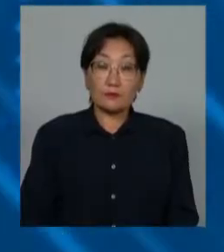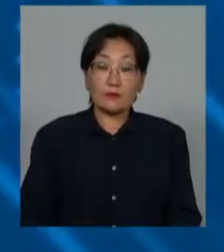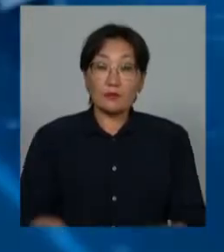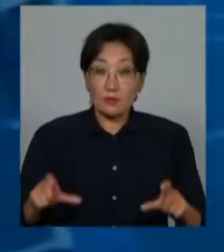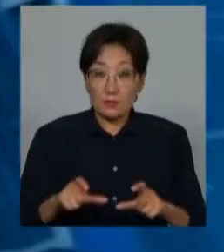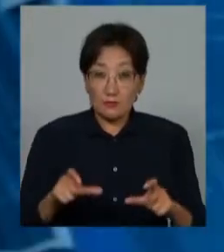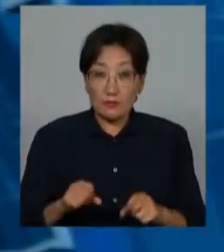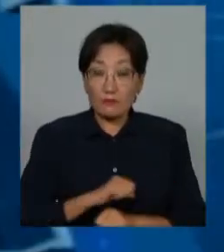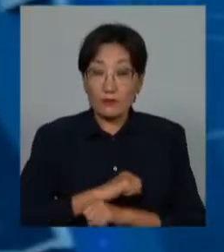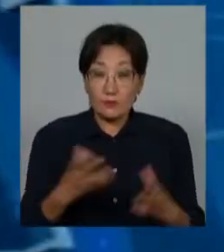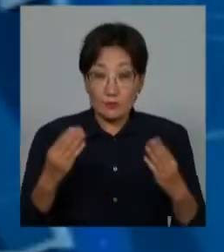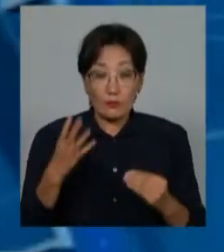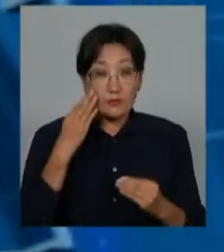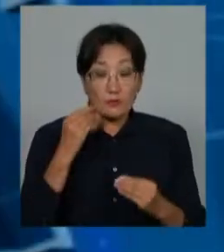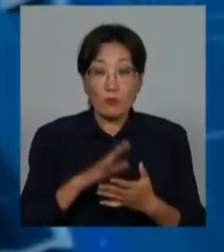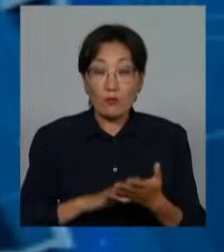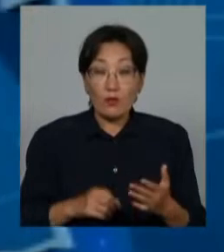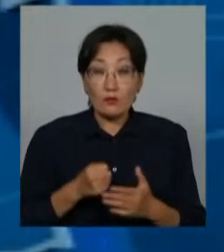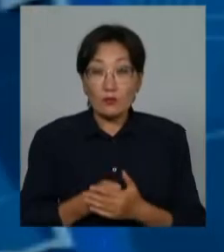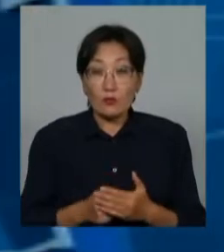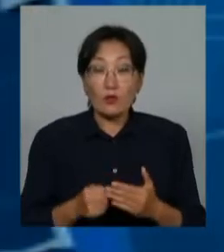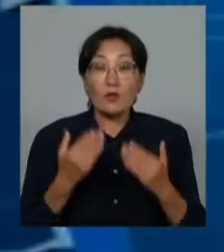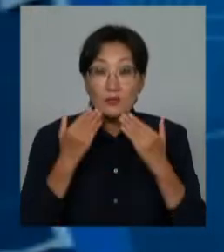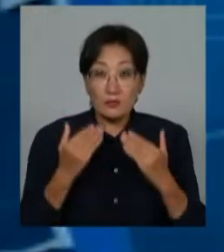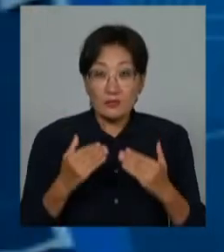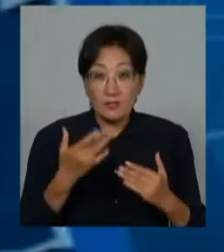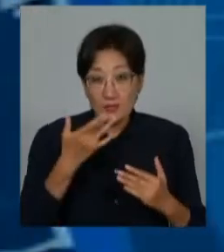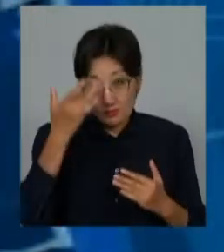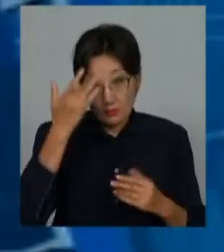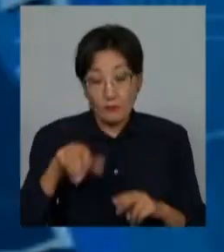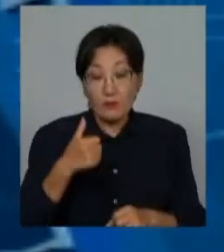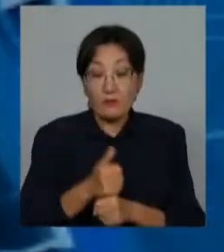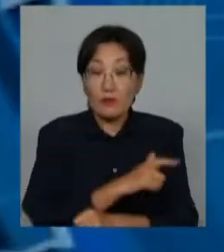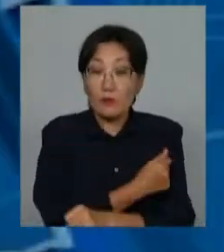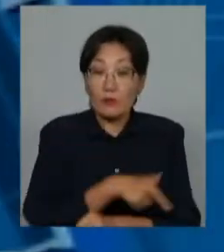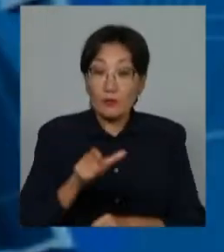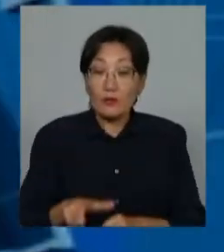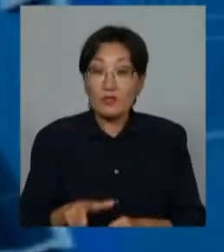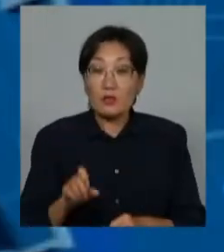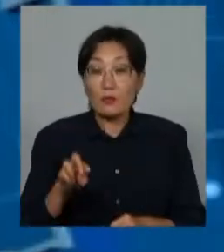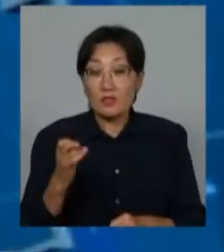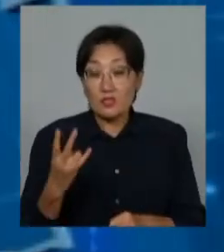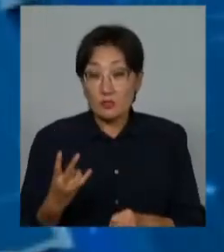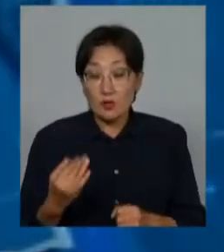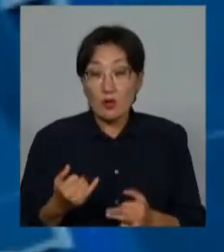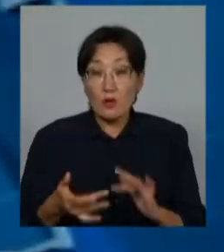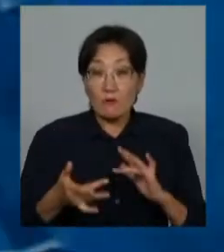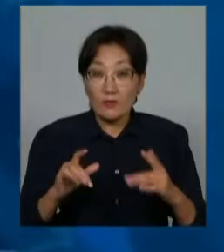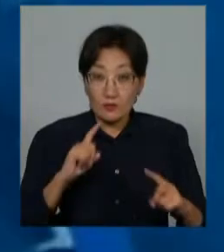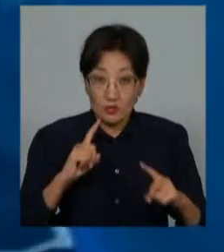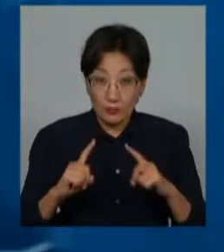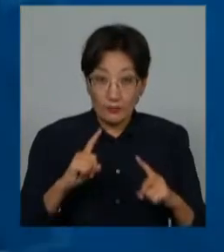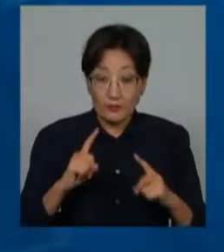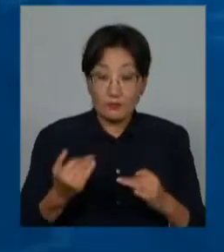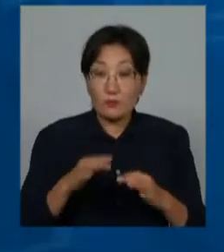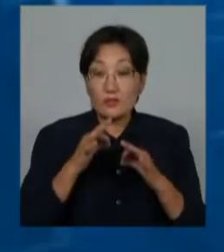Карантин выходного дня в Алматы продлили до конца лета. Об этом сообщил главный санврач города Жандарбек Бекшин на онлайн-брифинге.